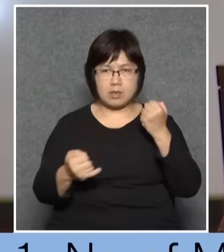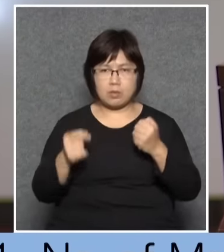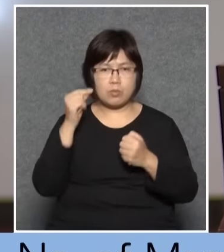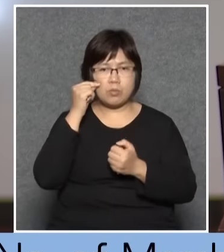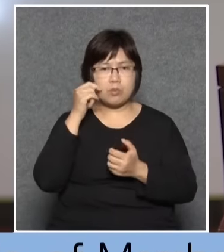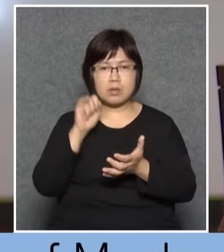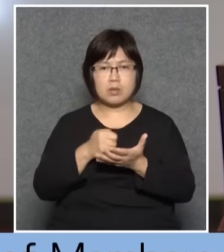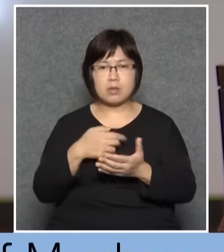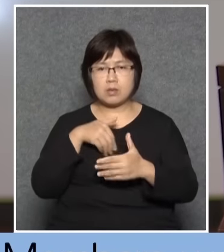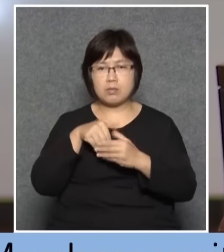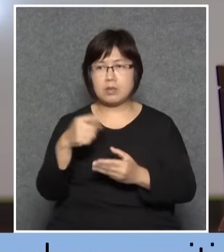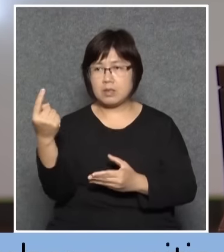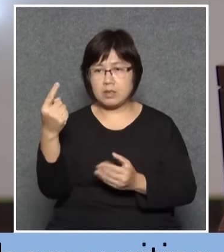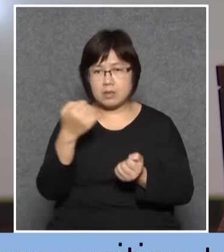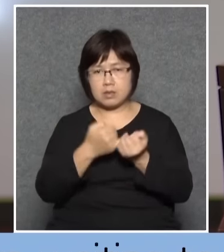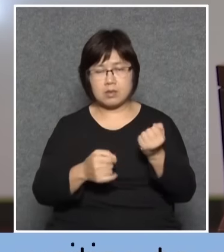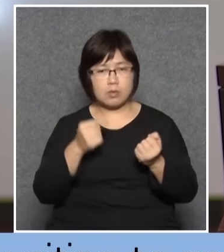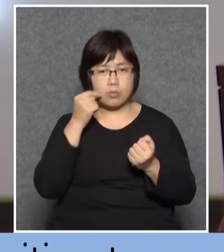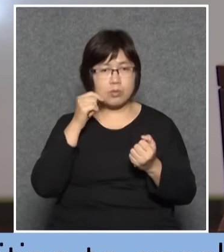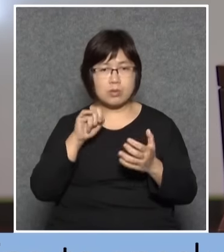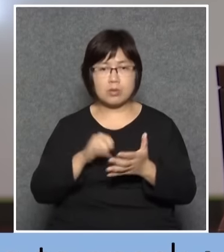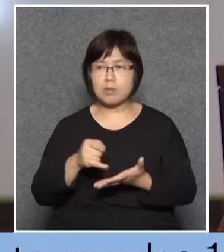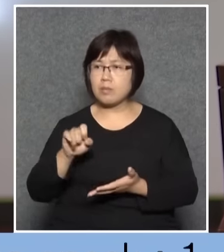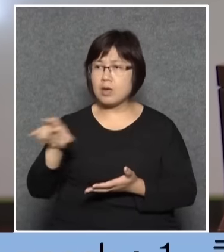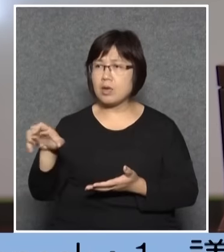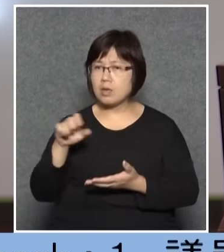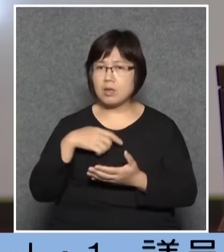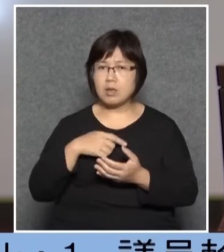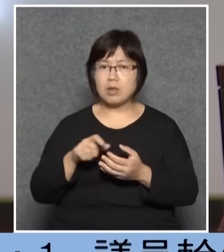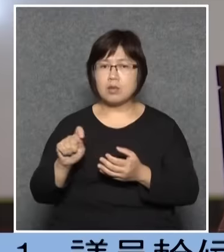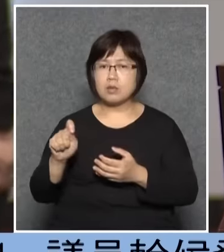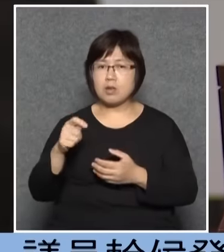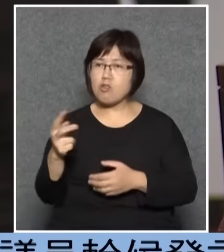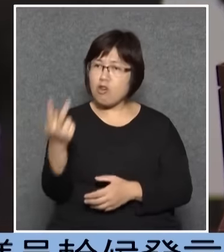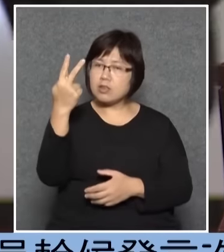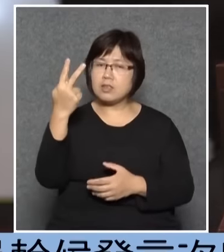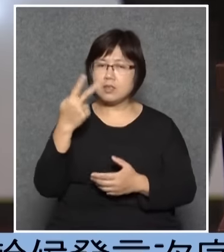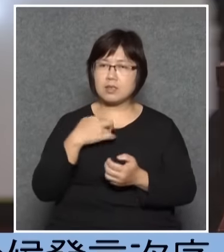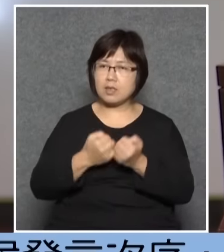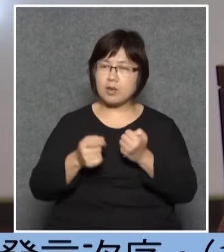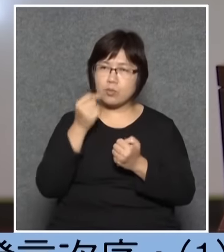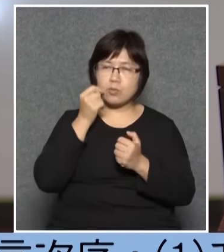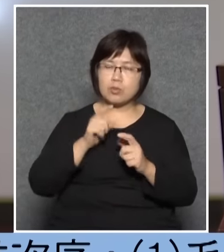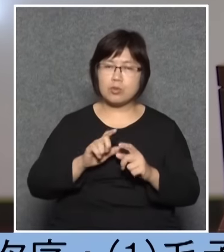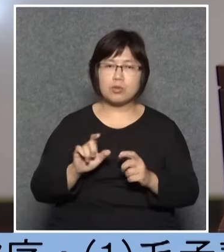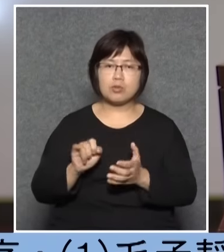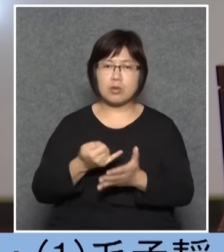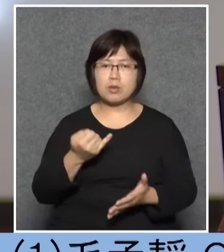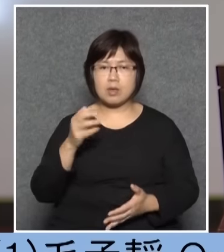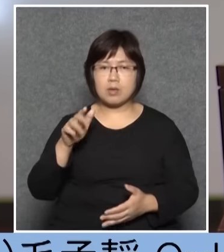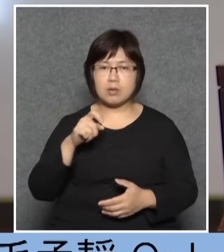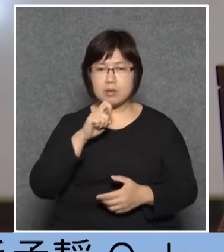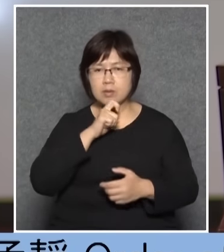申請一次性生活津貼。有街坊問我：喂，你問下佢，問下蔣麗雲可唔可以兩次性生活津貼？兒子生性